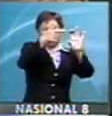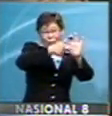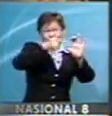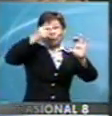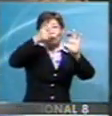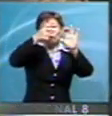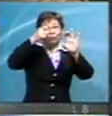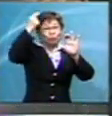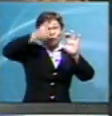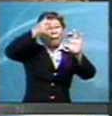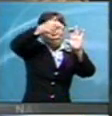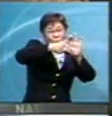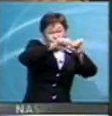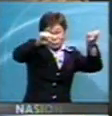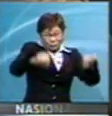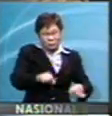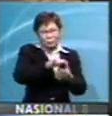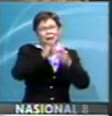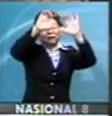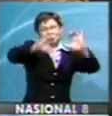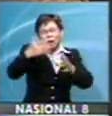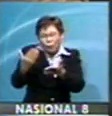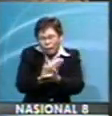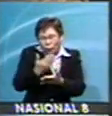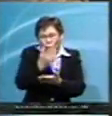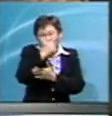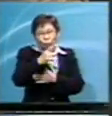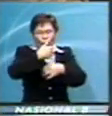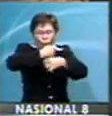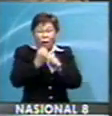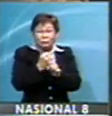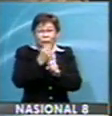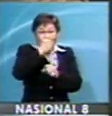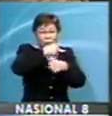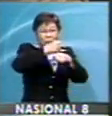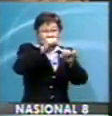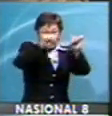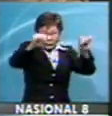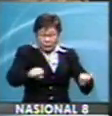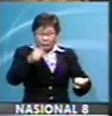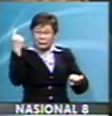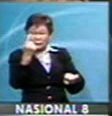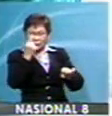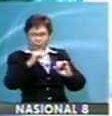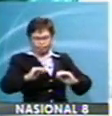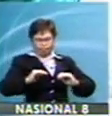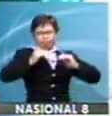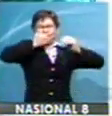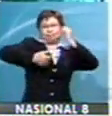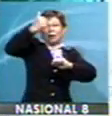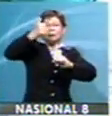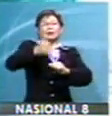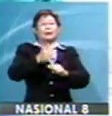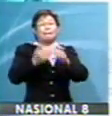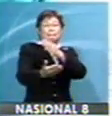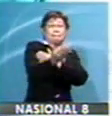membuat pendekatan baru pulalah dengan mekanisma baru ini untuk membuatkan sistem mereka senentiasa up to date sehingga